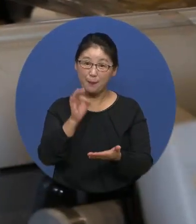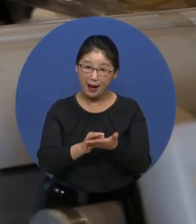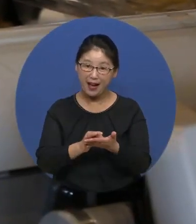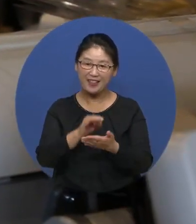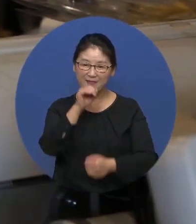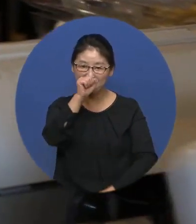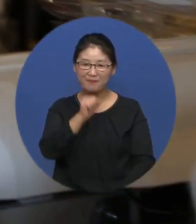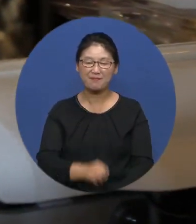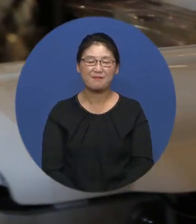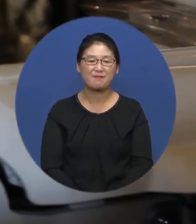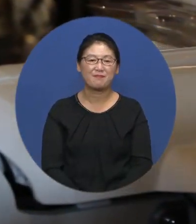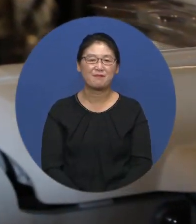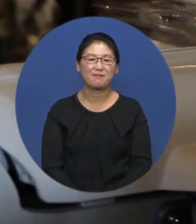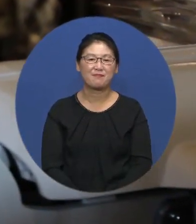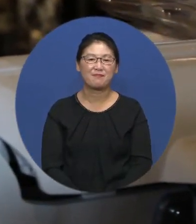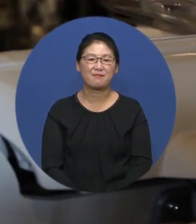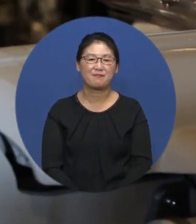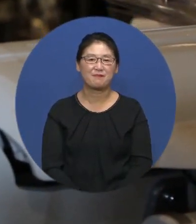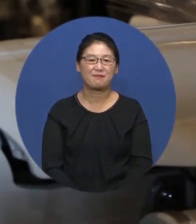같아요.